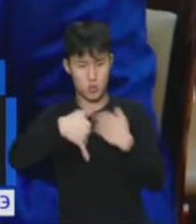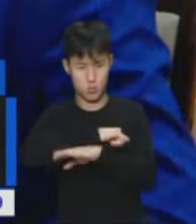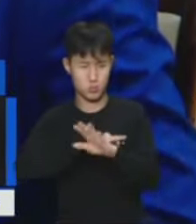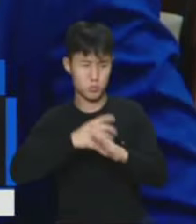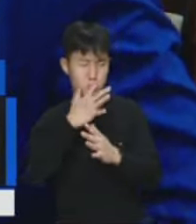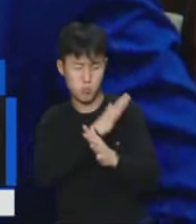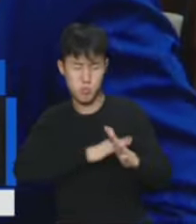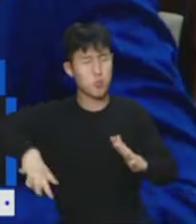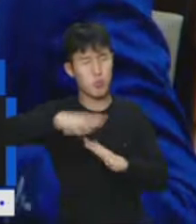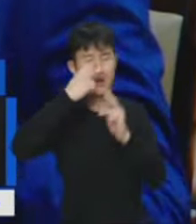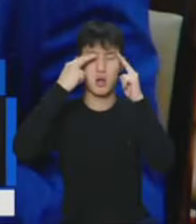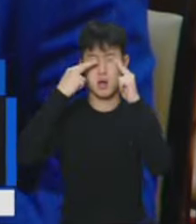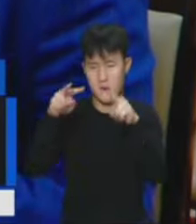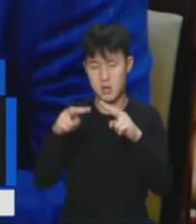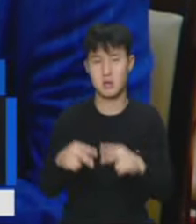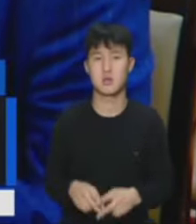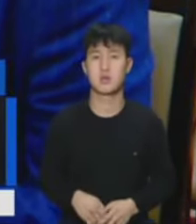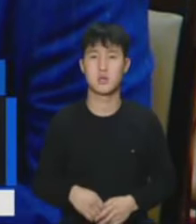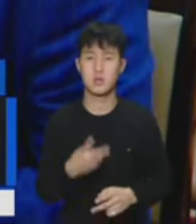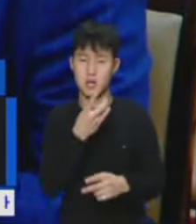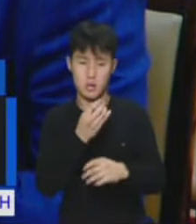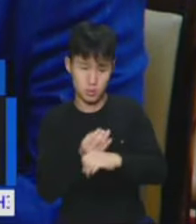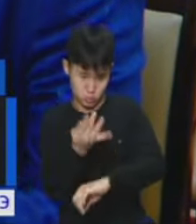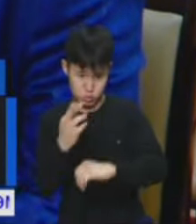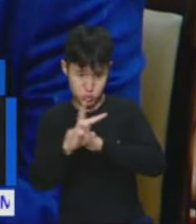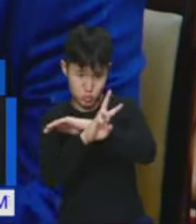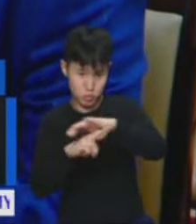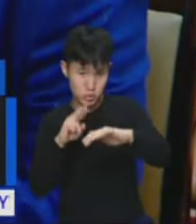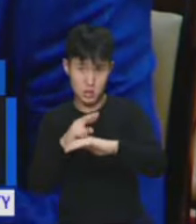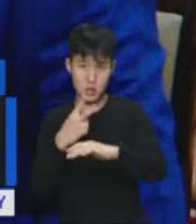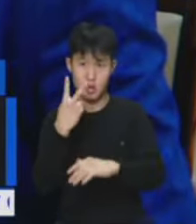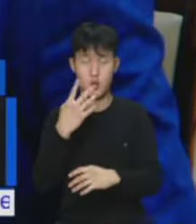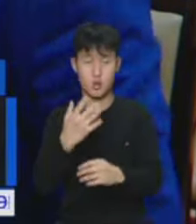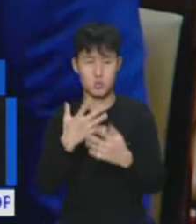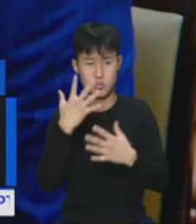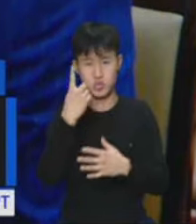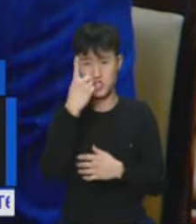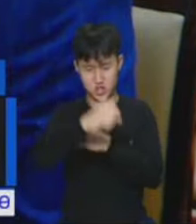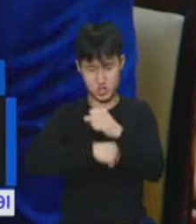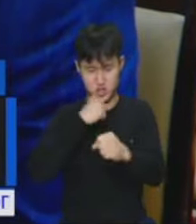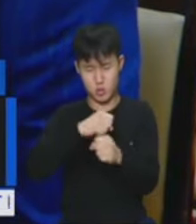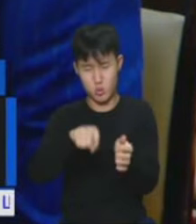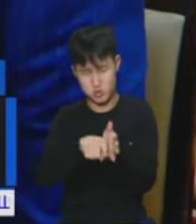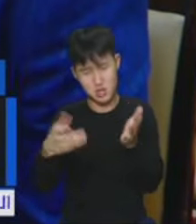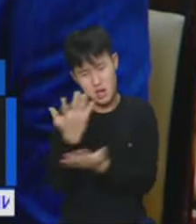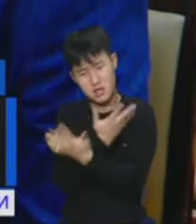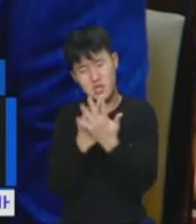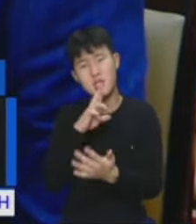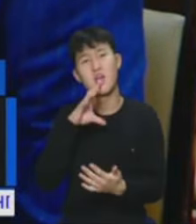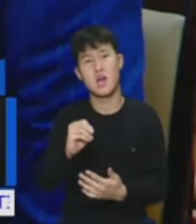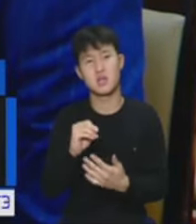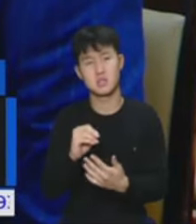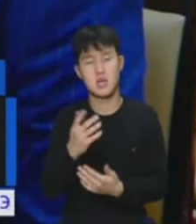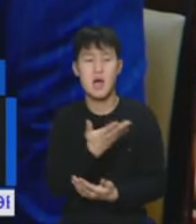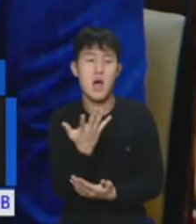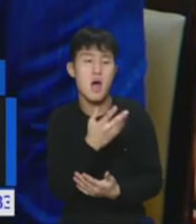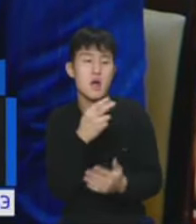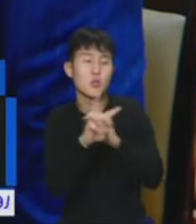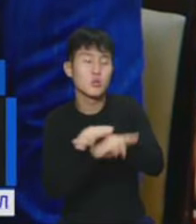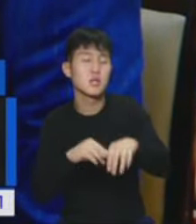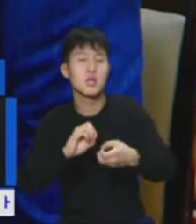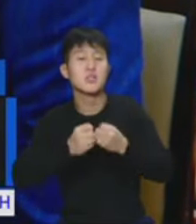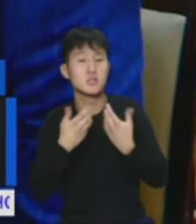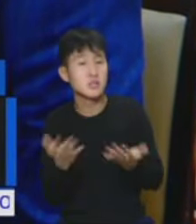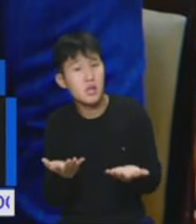харж анзаарлаа шүү дээ. Яг энэ нүүрсний хулгай гэдэг ингээ бүтэн жилийн турш яригдсан хулгай яаж явсан, хаан тэр хулгай байгаа юм бэ гэдэг асуудал